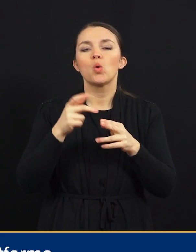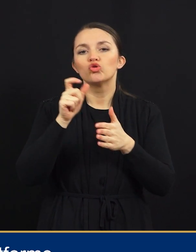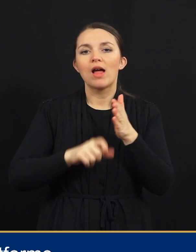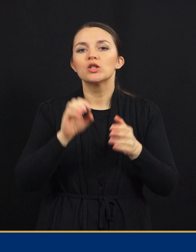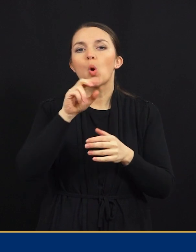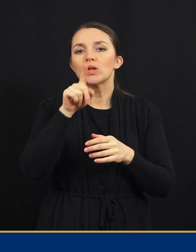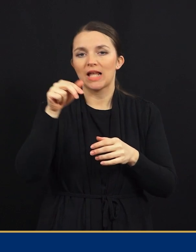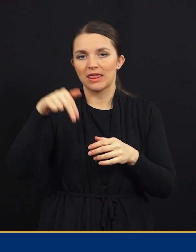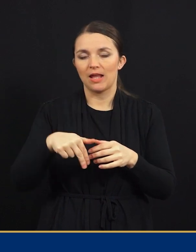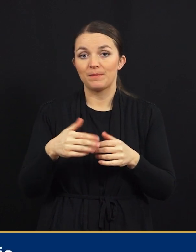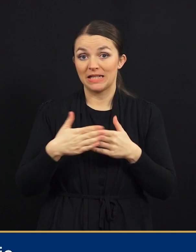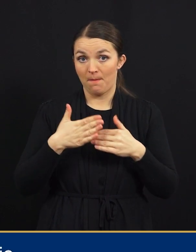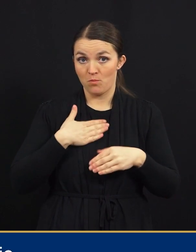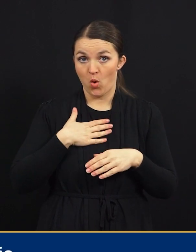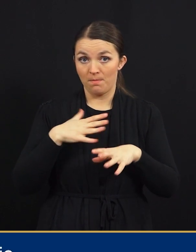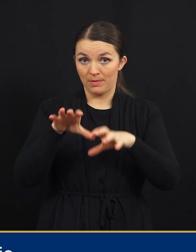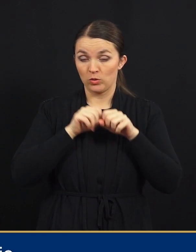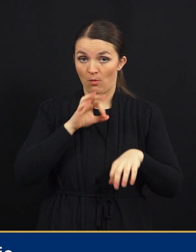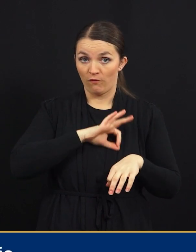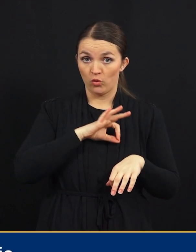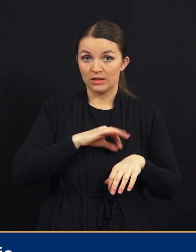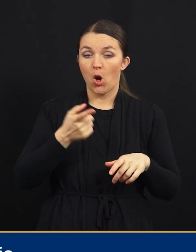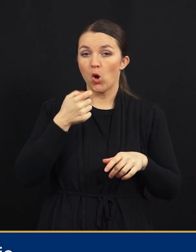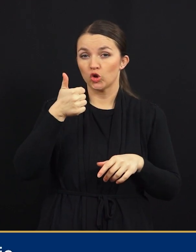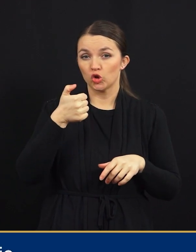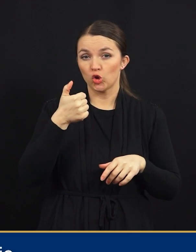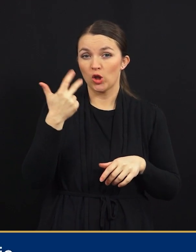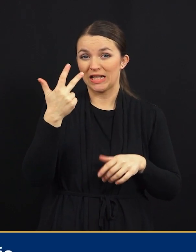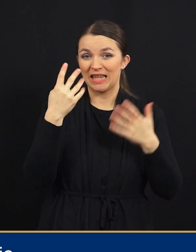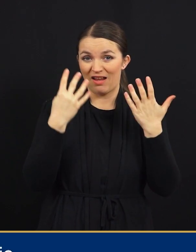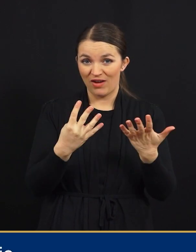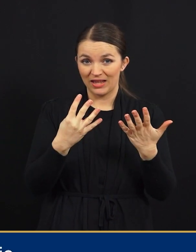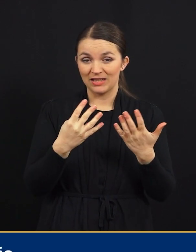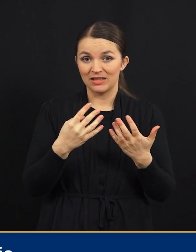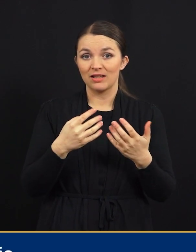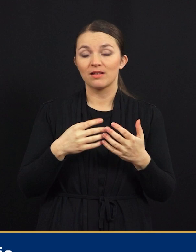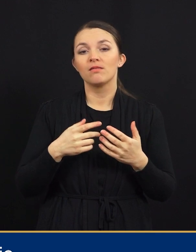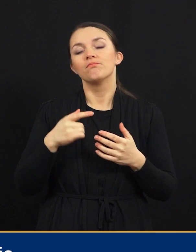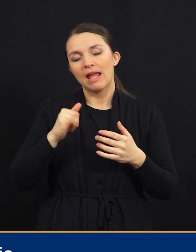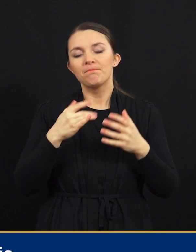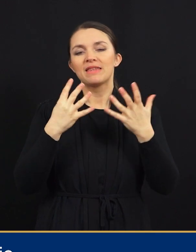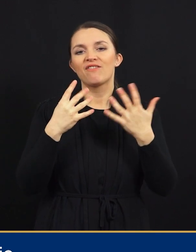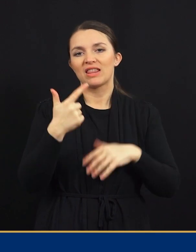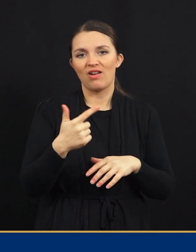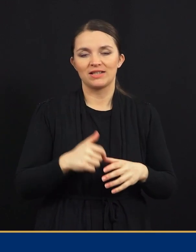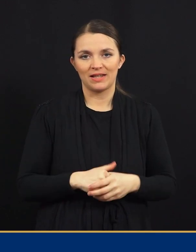OZN. Z mojim prevzemom funkcije nas je od 193 29.